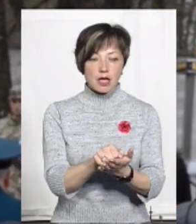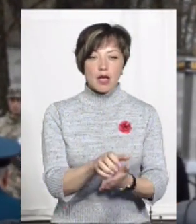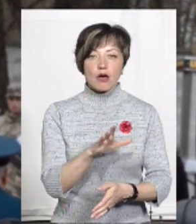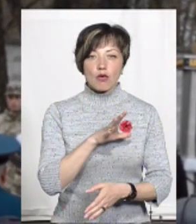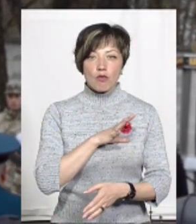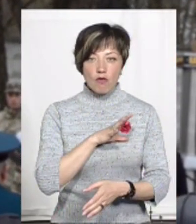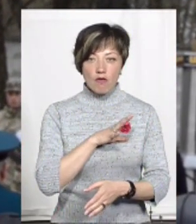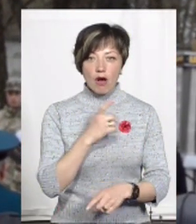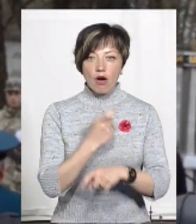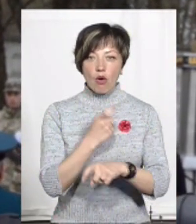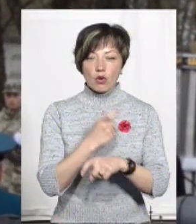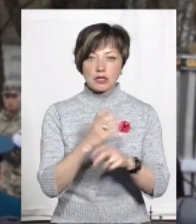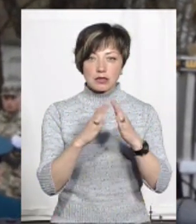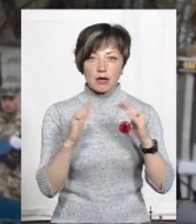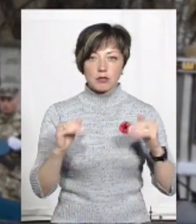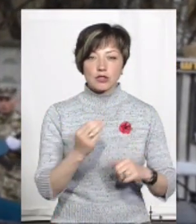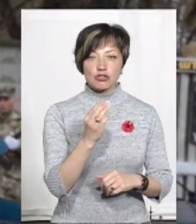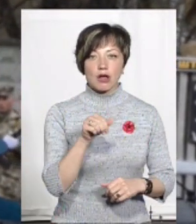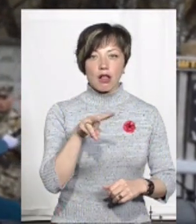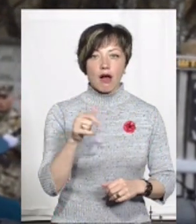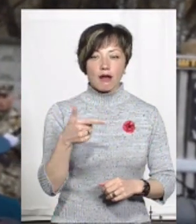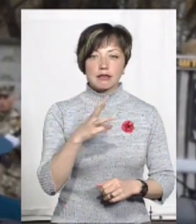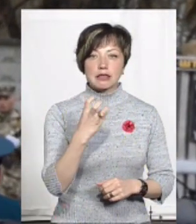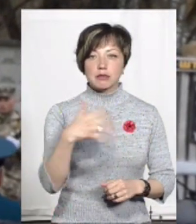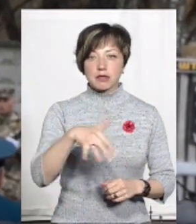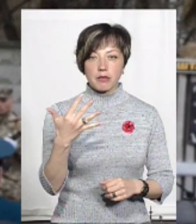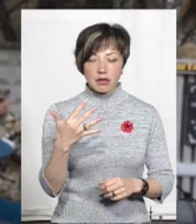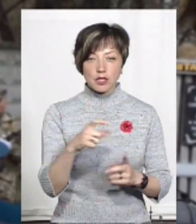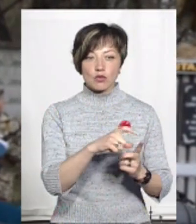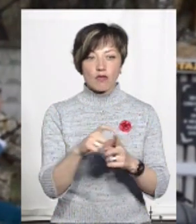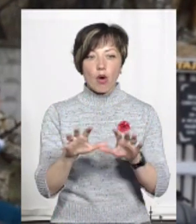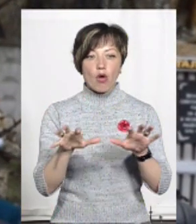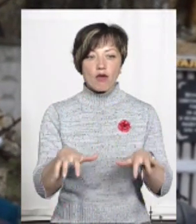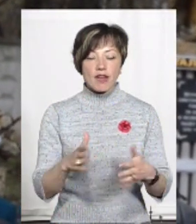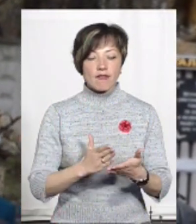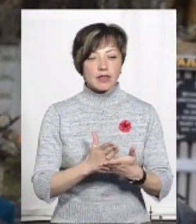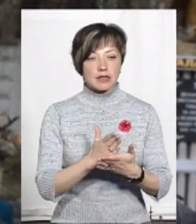був концтабір «Шталах 355». За словами голови